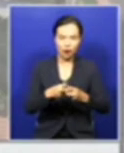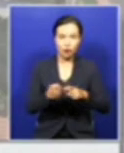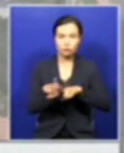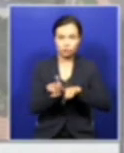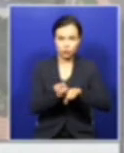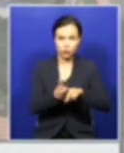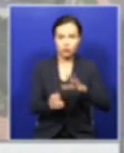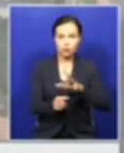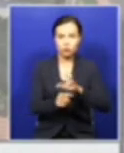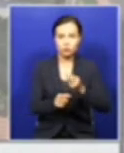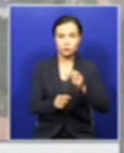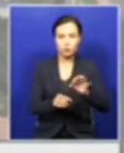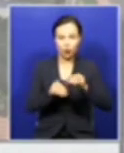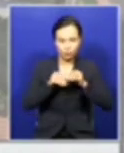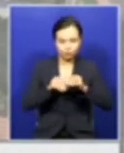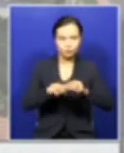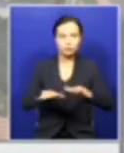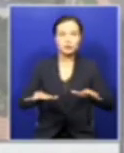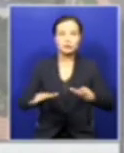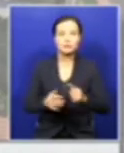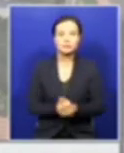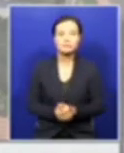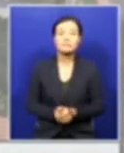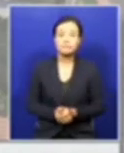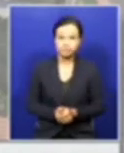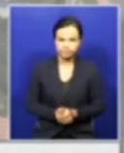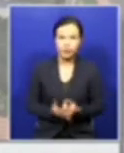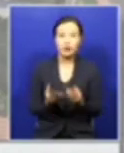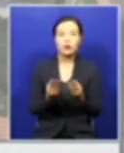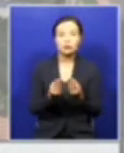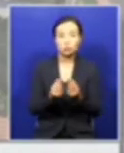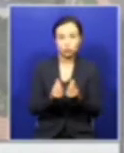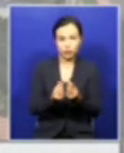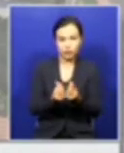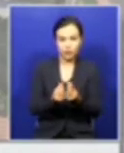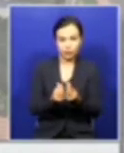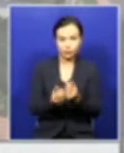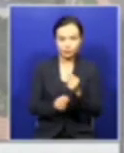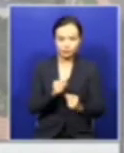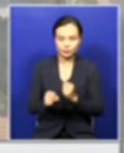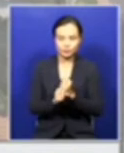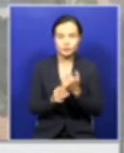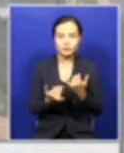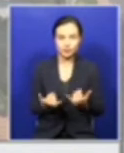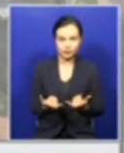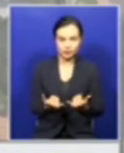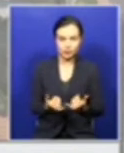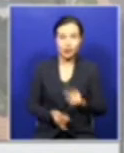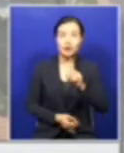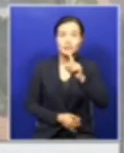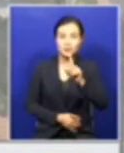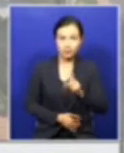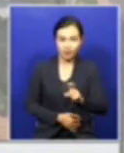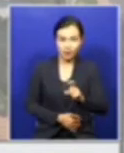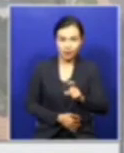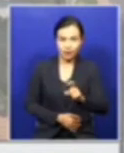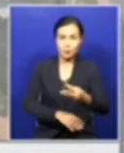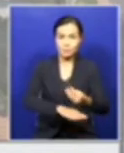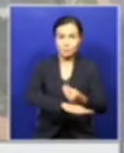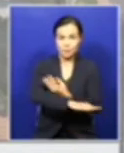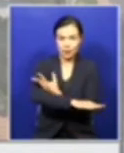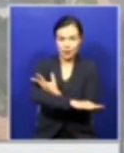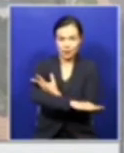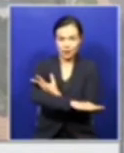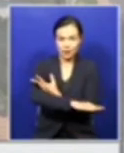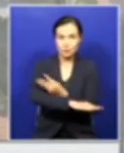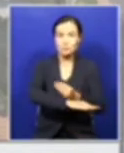ควิด-19เรามาพูดถึงเรื่องตัวเลขกันนะคะปีนี้นะคะ ผู้ที่เสียชีวิตด้วยโรคมะเร็งสูงถึงประ